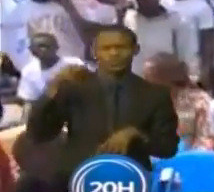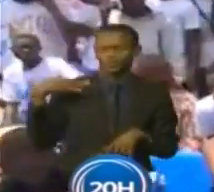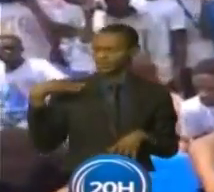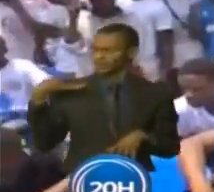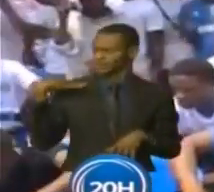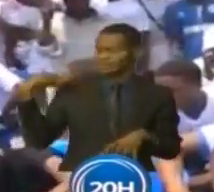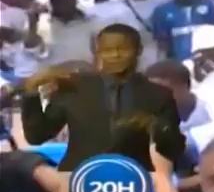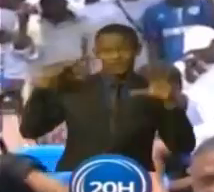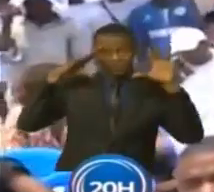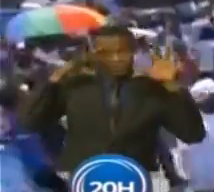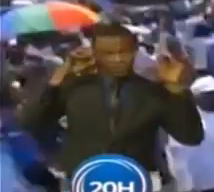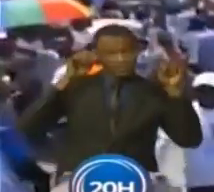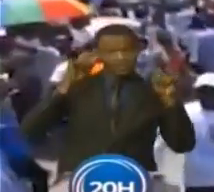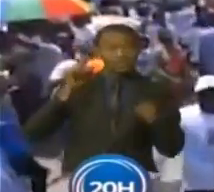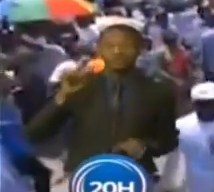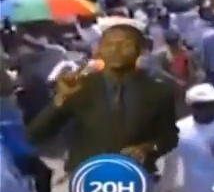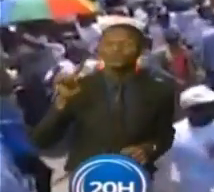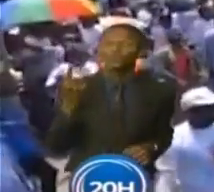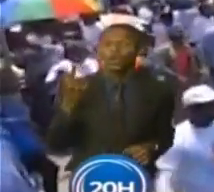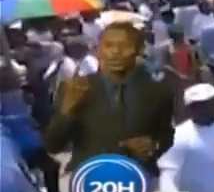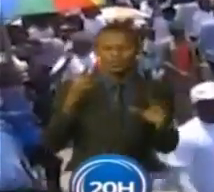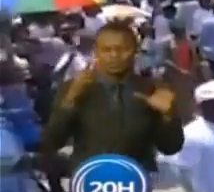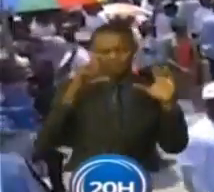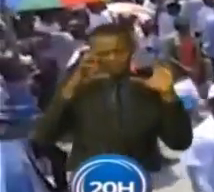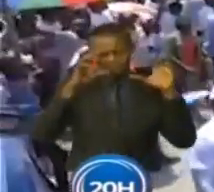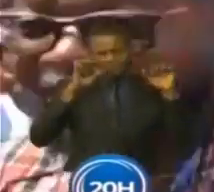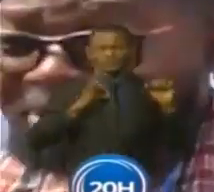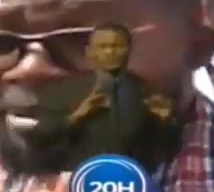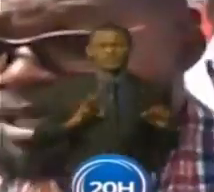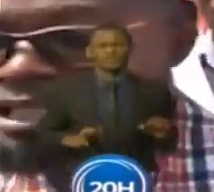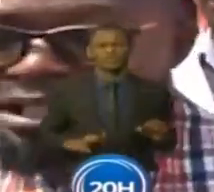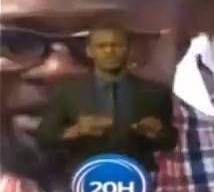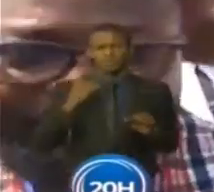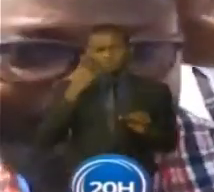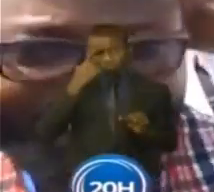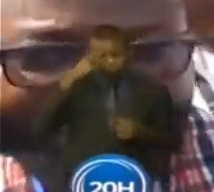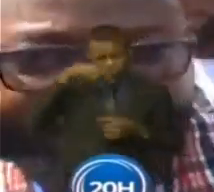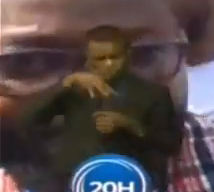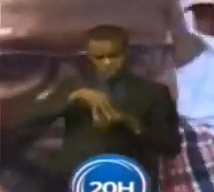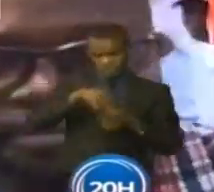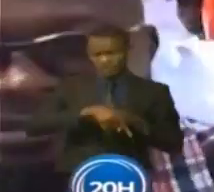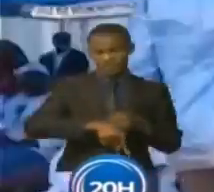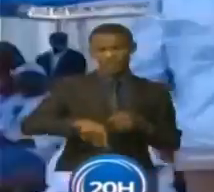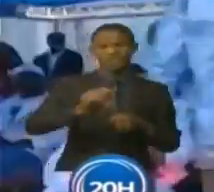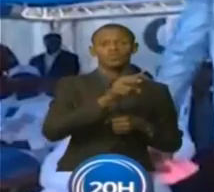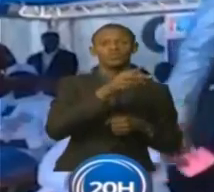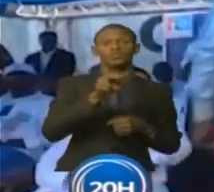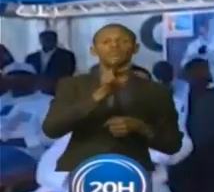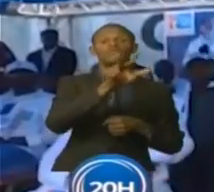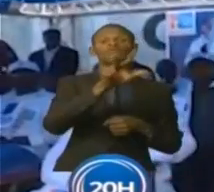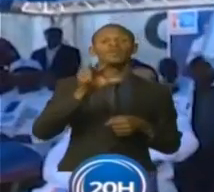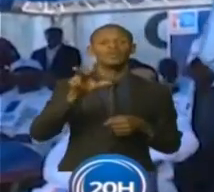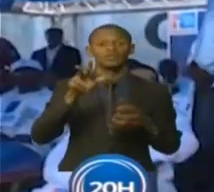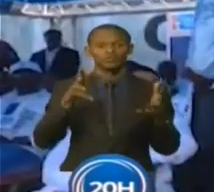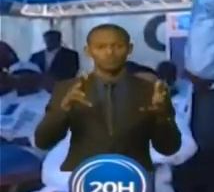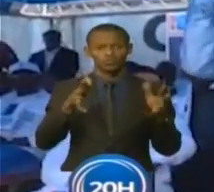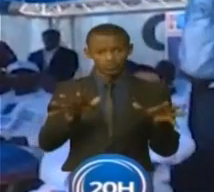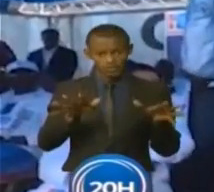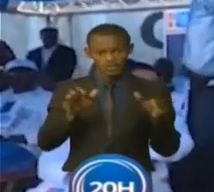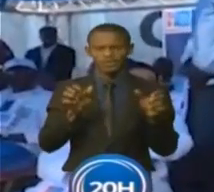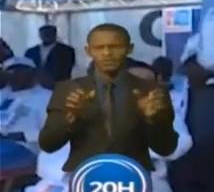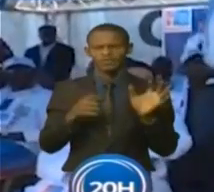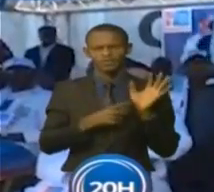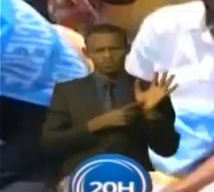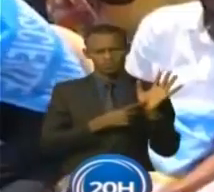suprême de la NOGECO au scrutin de décembre 2023. Autre temps fort de cette activité, c'est la présentation de Victor